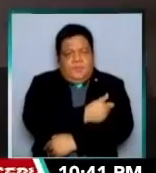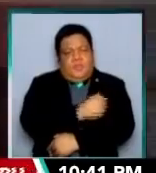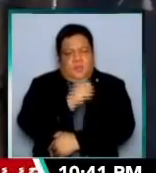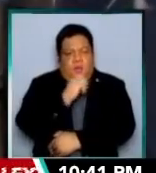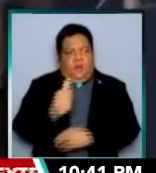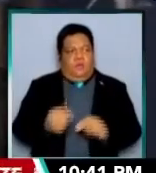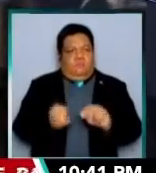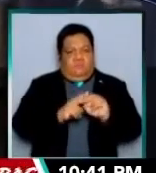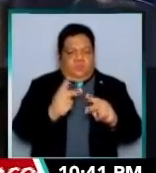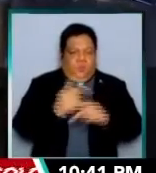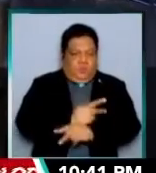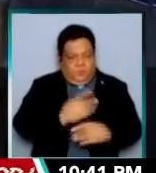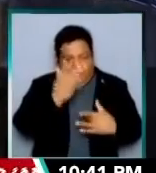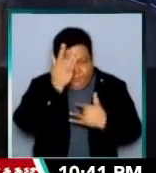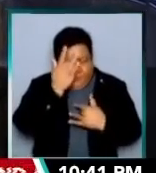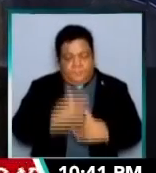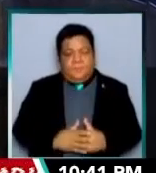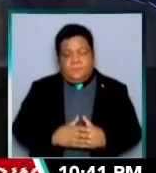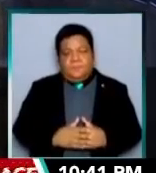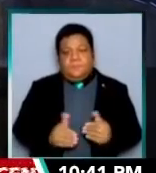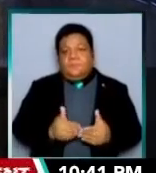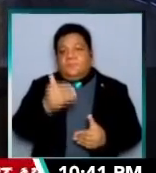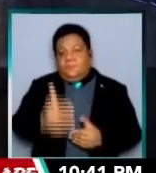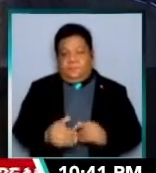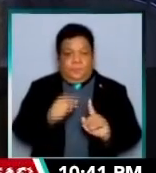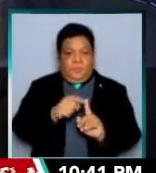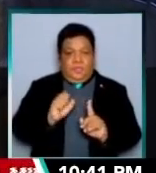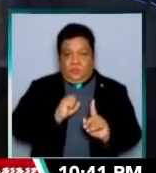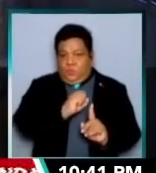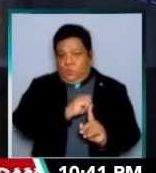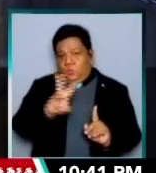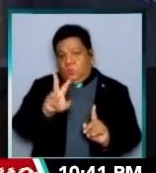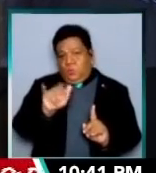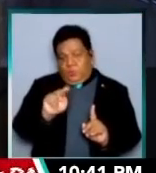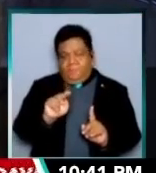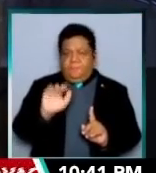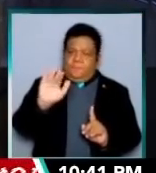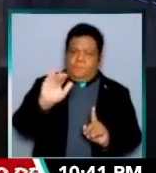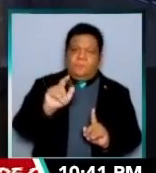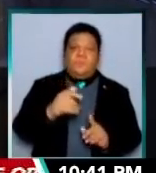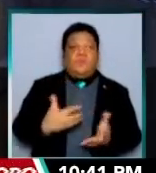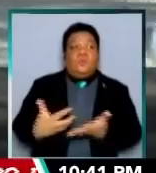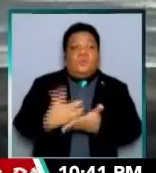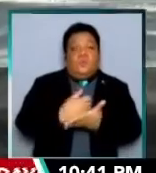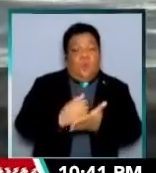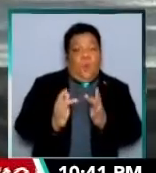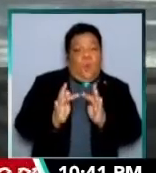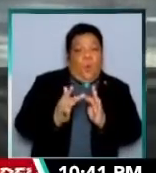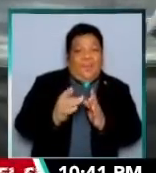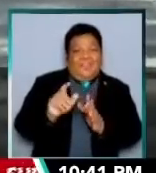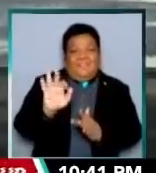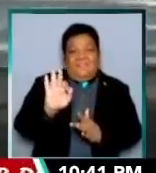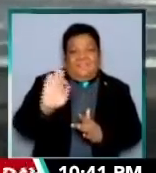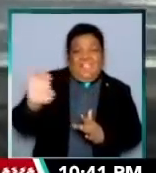COVID. Hiningi ni Senator Win Gatchalian ang pagsuspinde sa pagkolekta ng online money transfer fees.